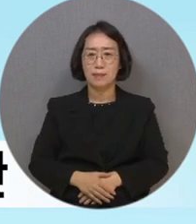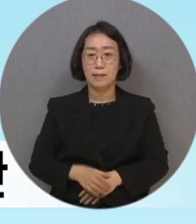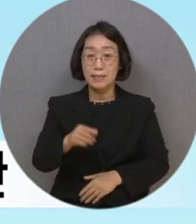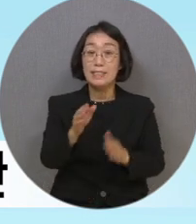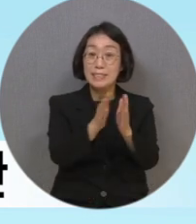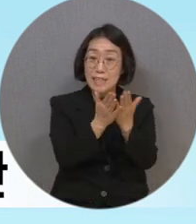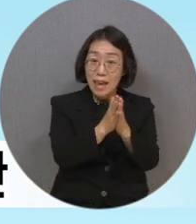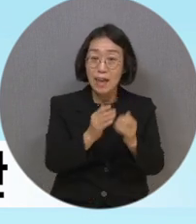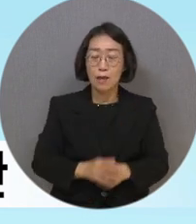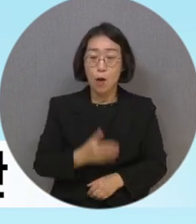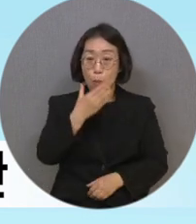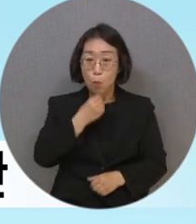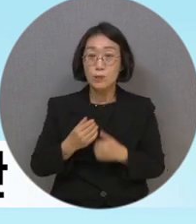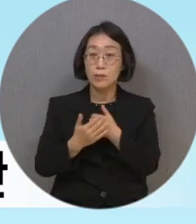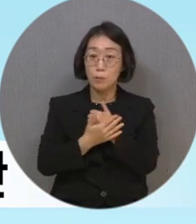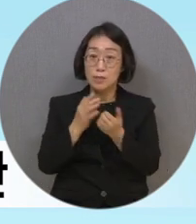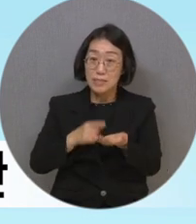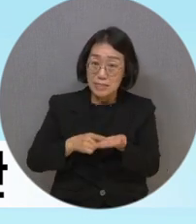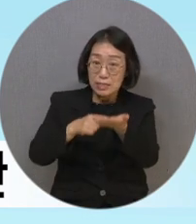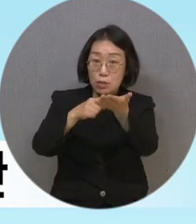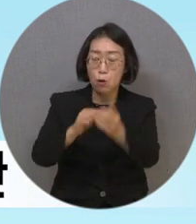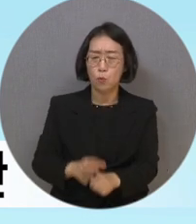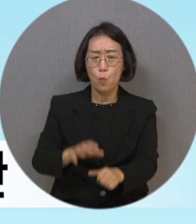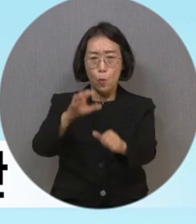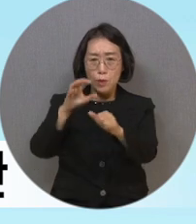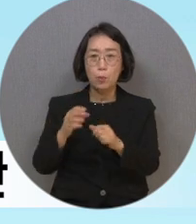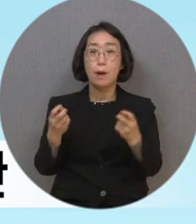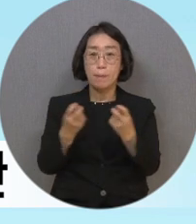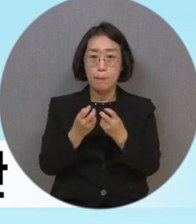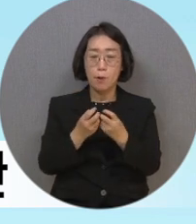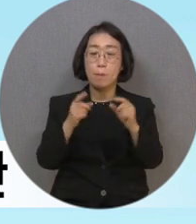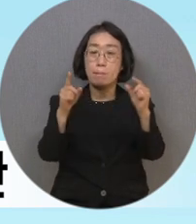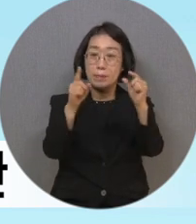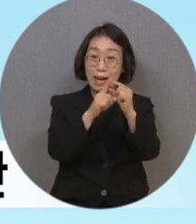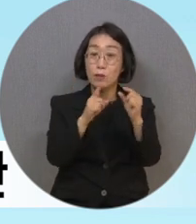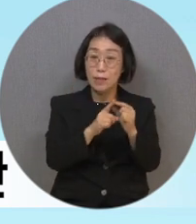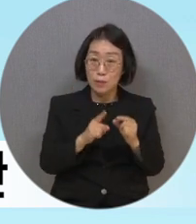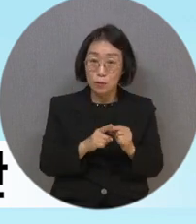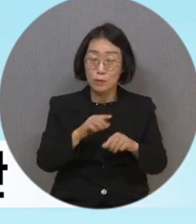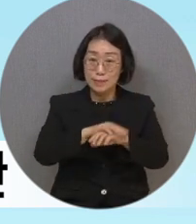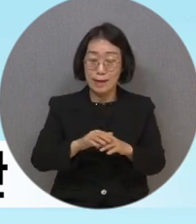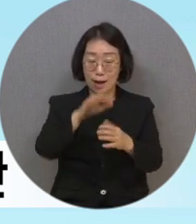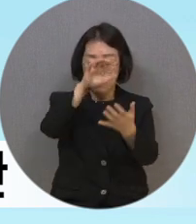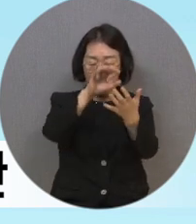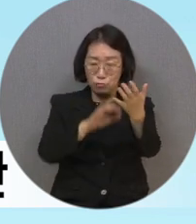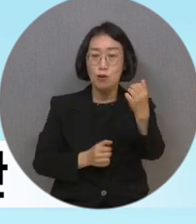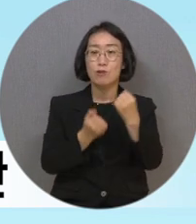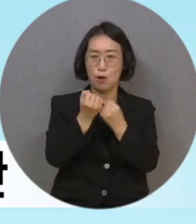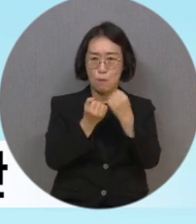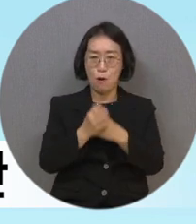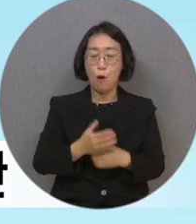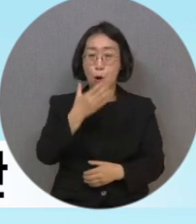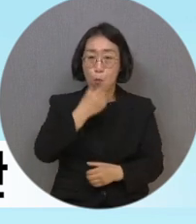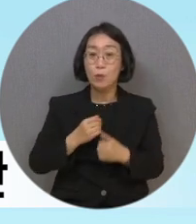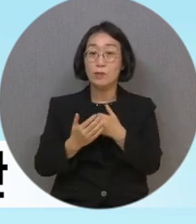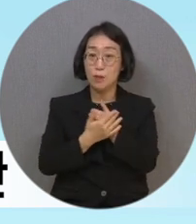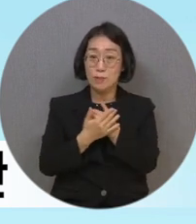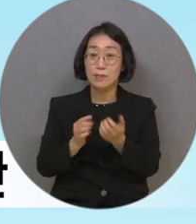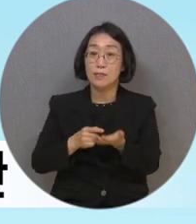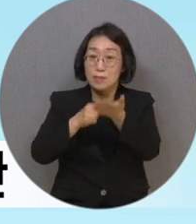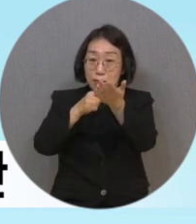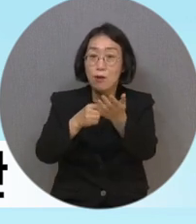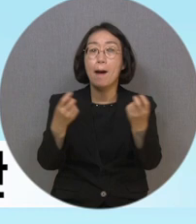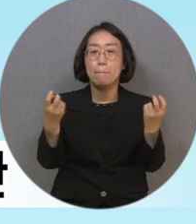책은 복재 서비스를 신청하거나 이용하는데 필수적인 단어를 선별해 구성했습니다 주요 복지 서비스를 신청하는